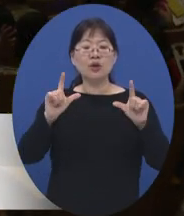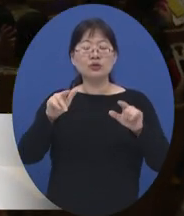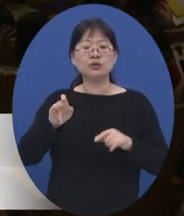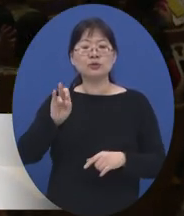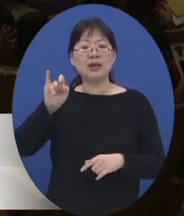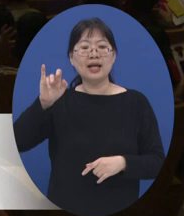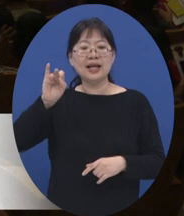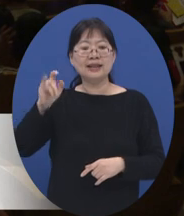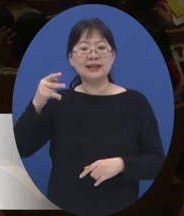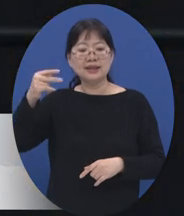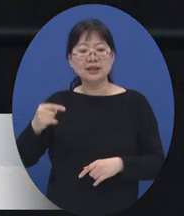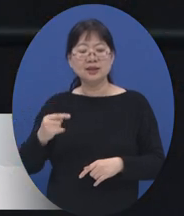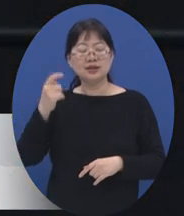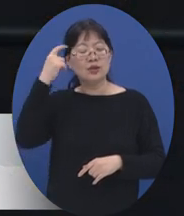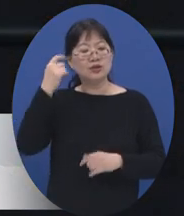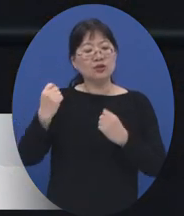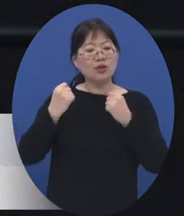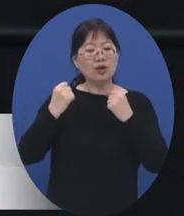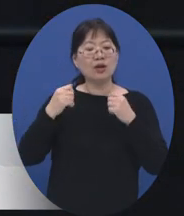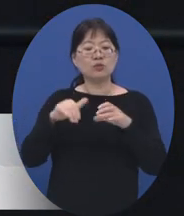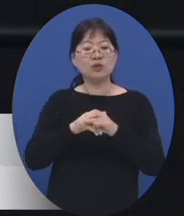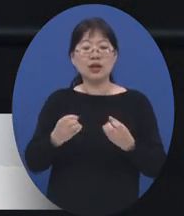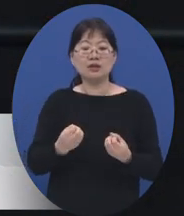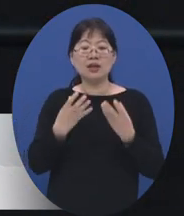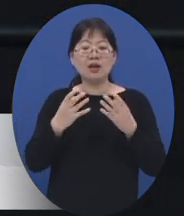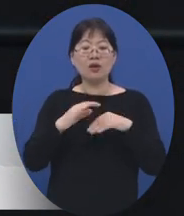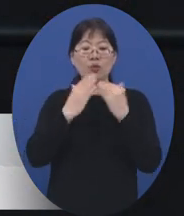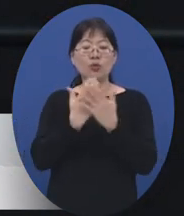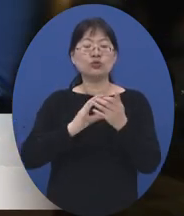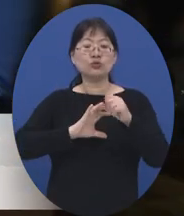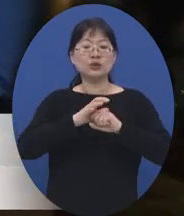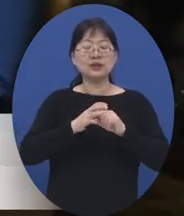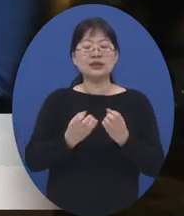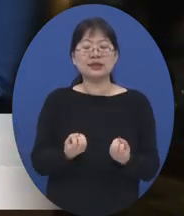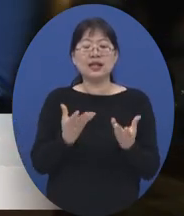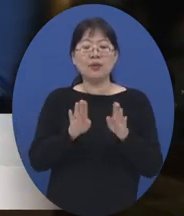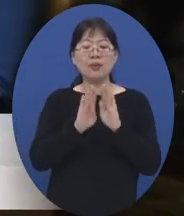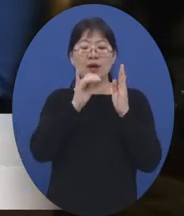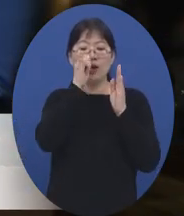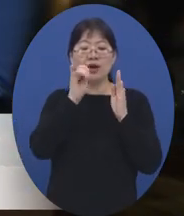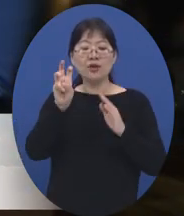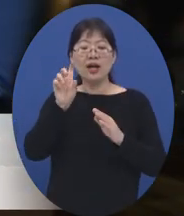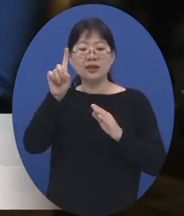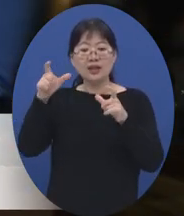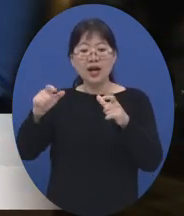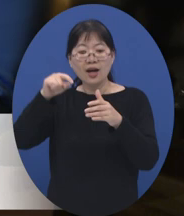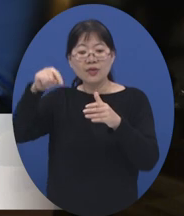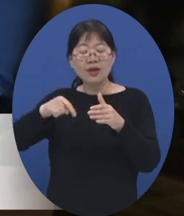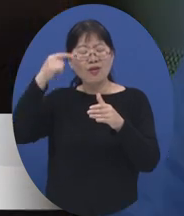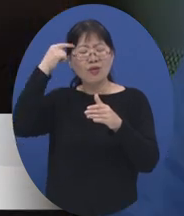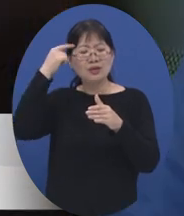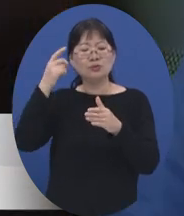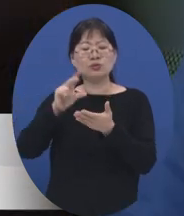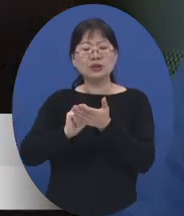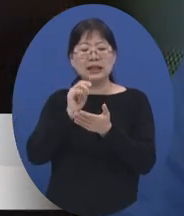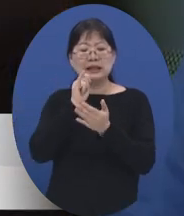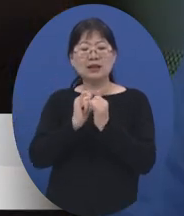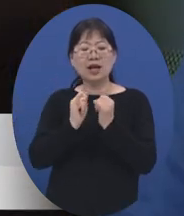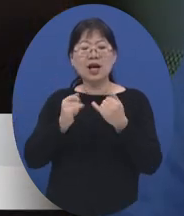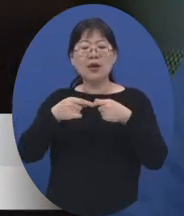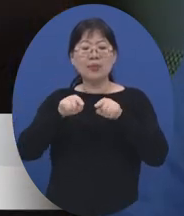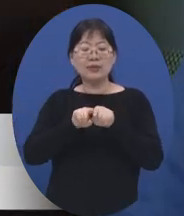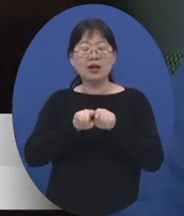주마인드 정신건강문화제 원드림 페스티벌을 열었습니다. 이번 행사는 도내 31개 시군의 정신질환 당사자와 가족 등